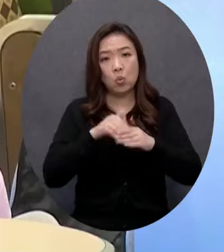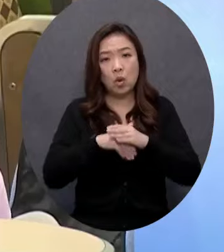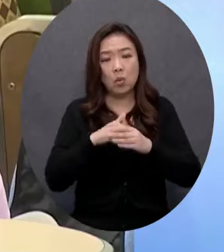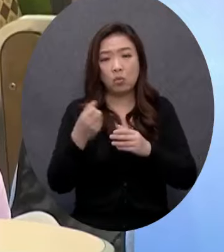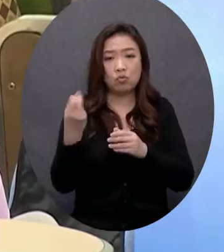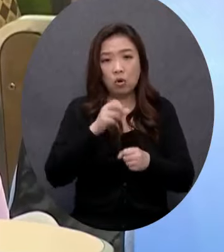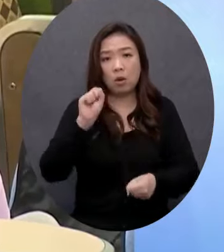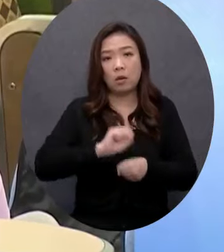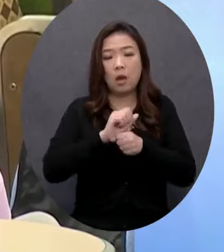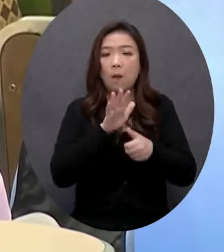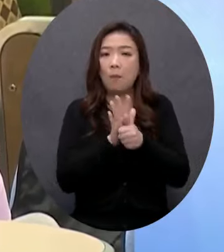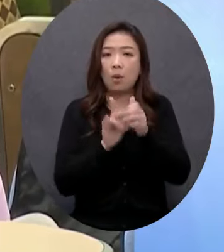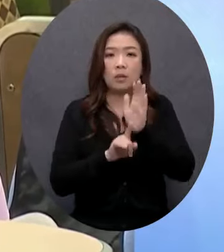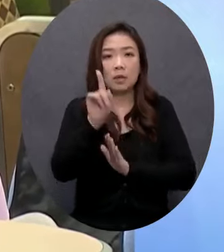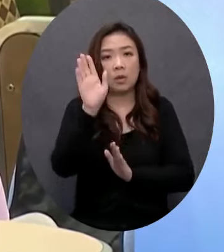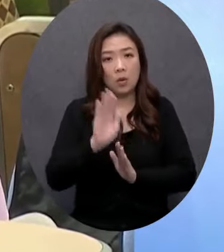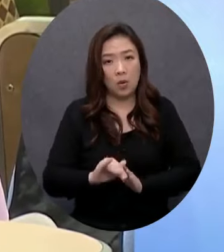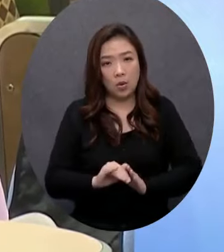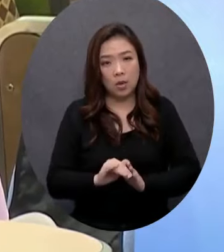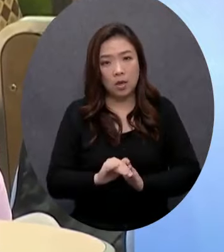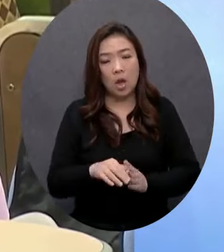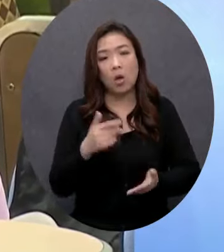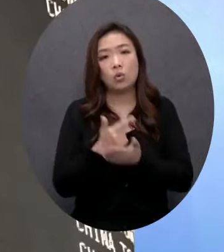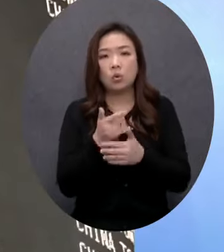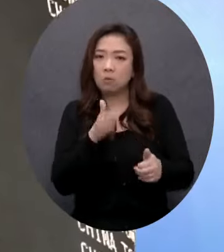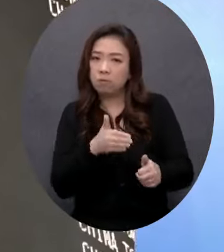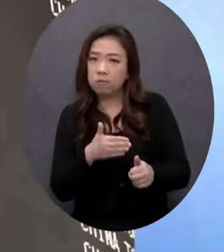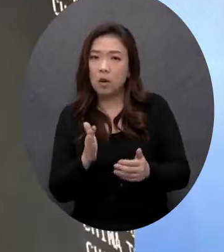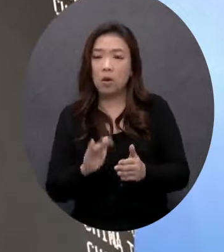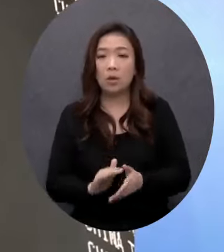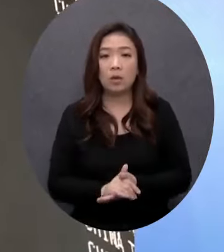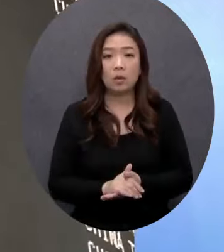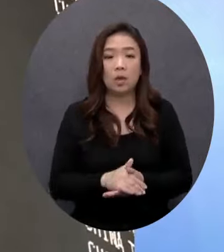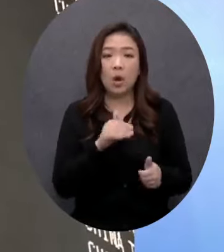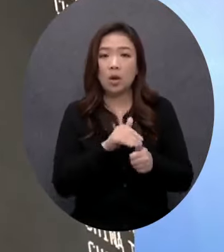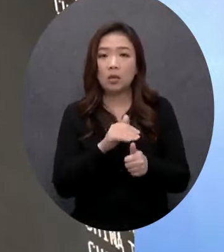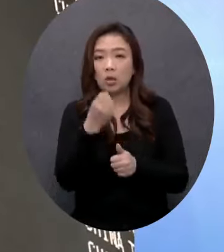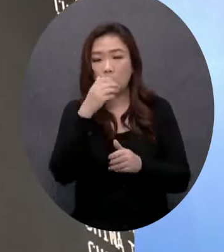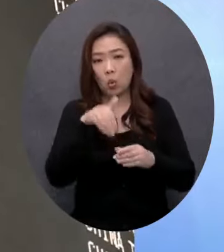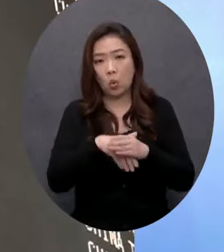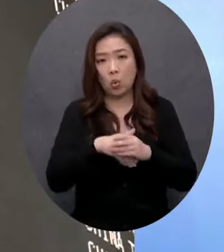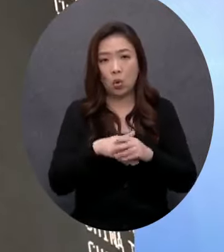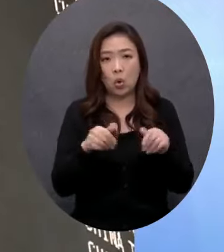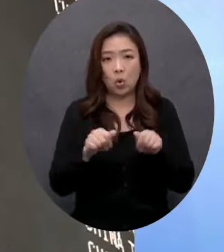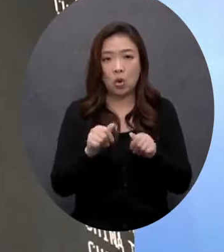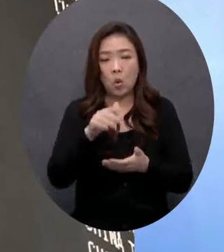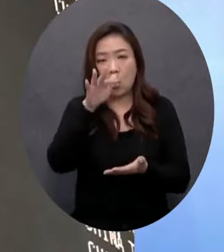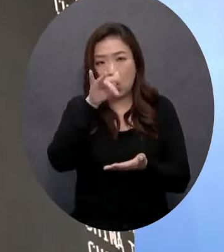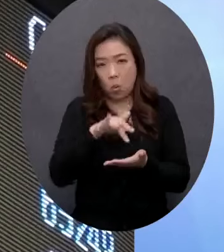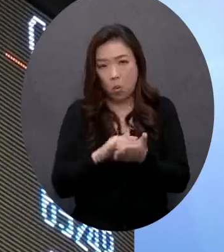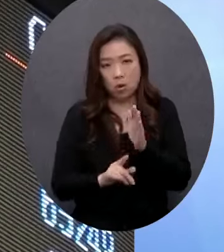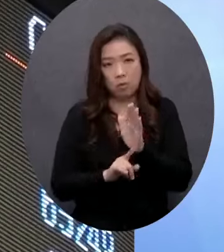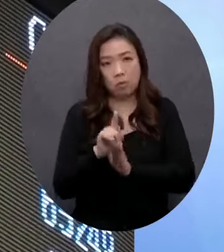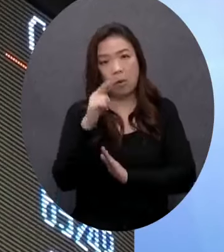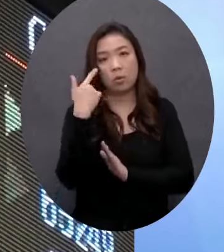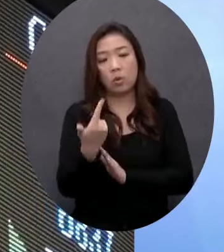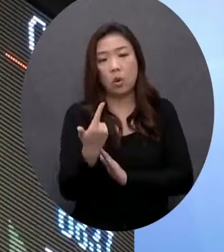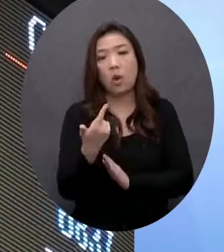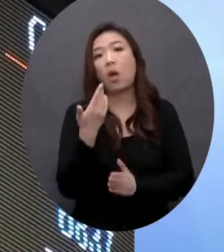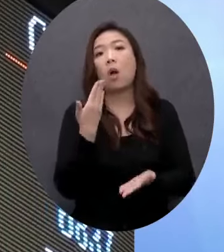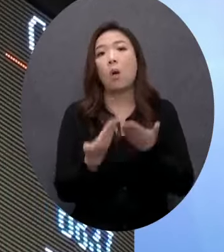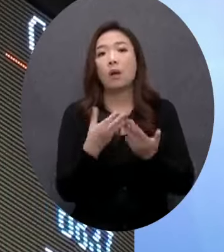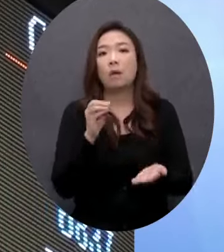上升嘅空間嘅其中一個催化劑啦。 他提醒港股短期内累积大量升幅，可能会出现